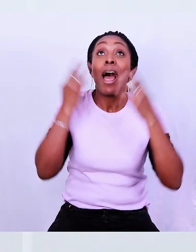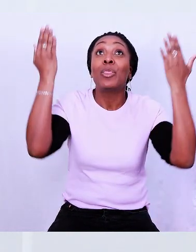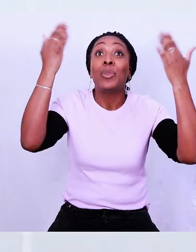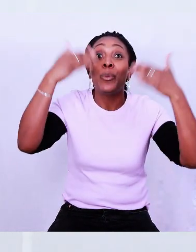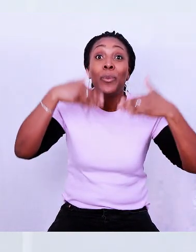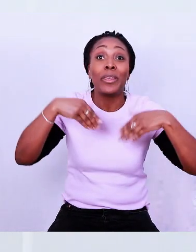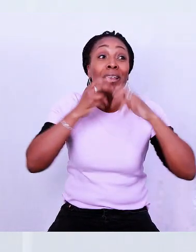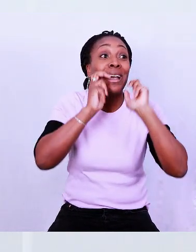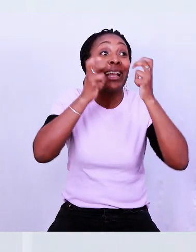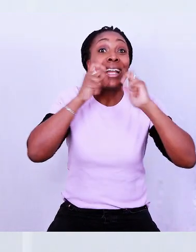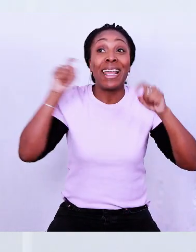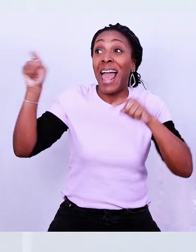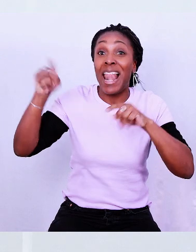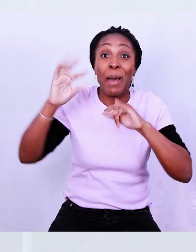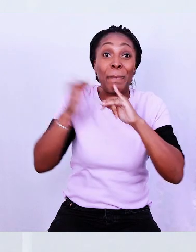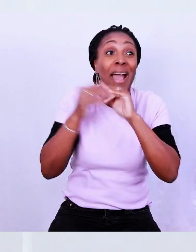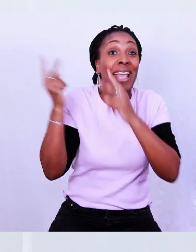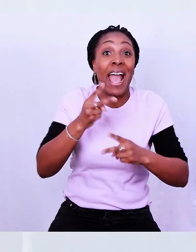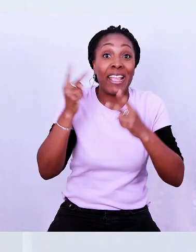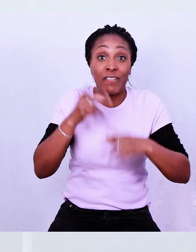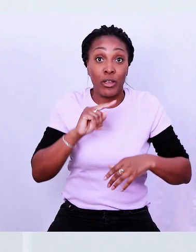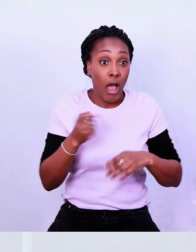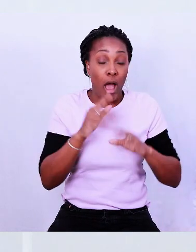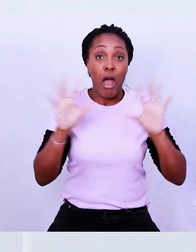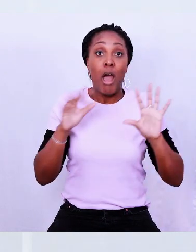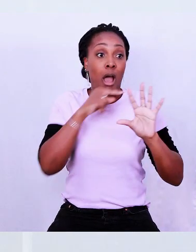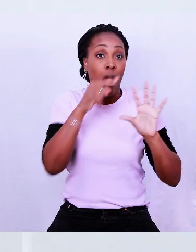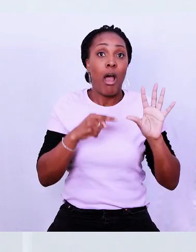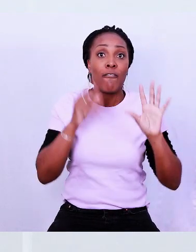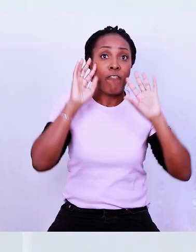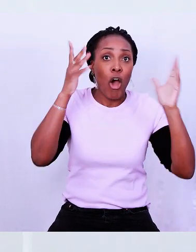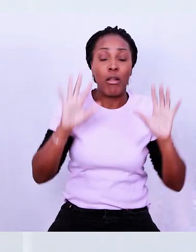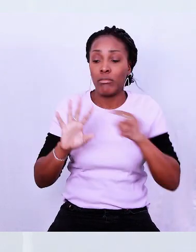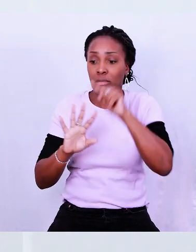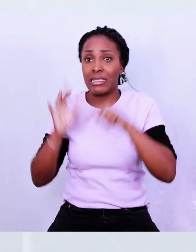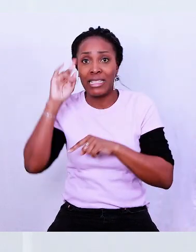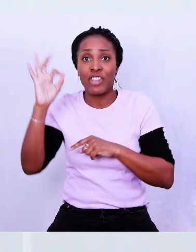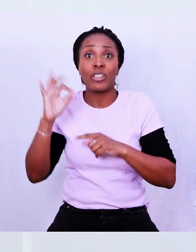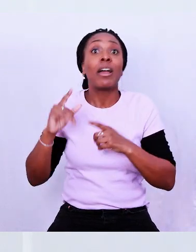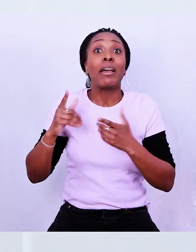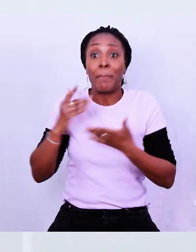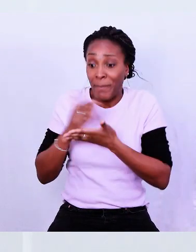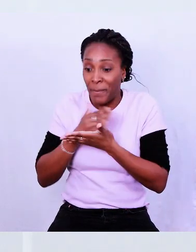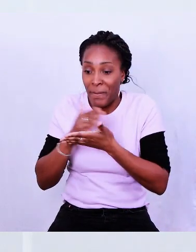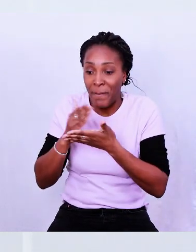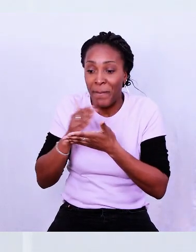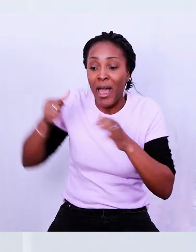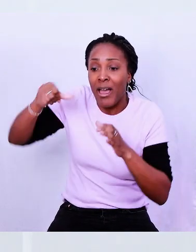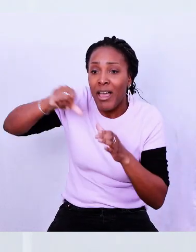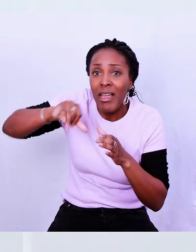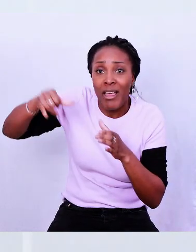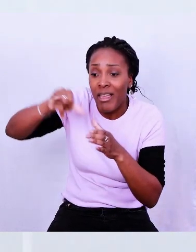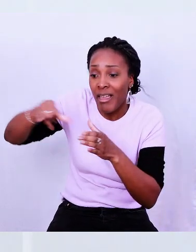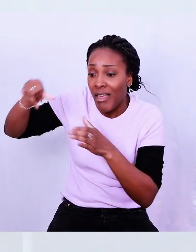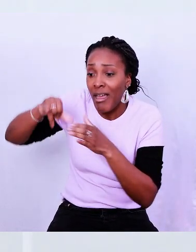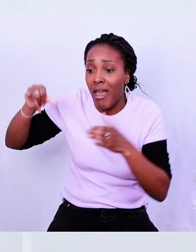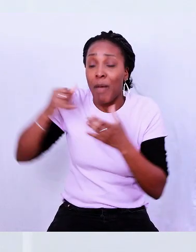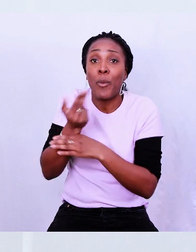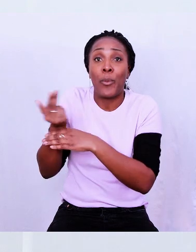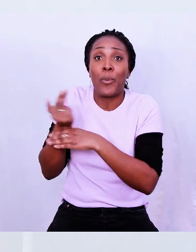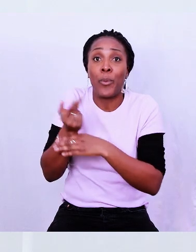se réveillèrent et préparèrent leurs lampes. Les folles dirent aux sages « Donnez-nous de votre huile, car nos lampes